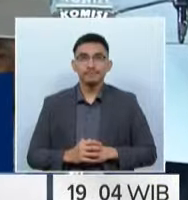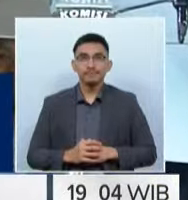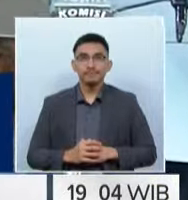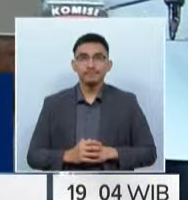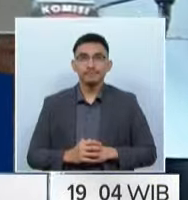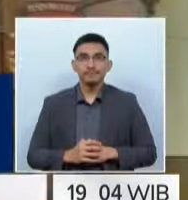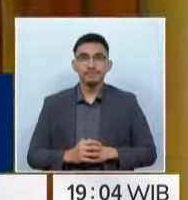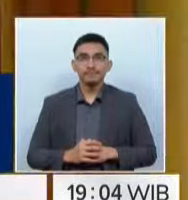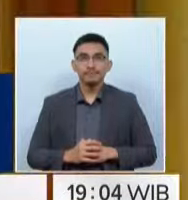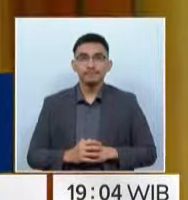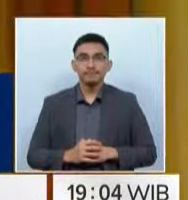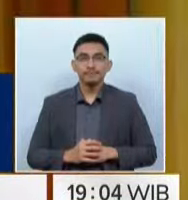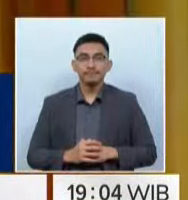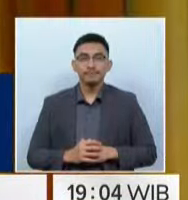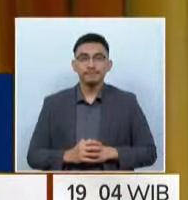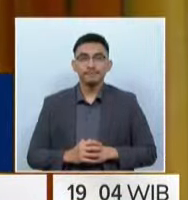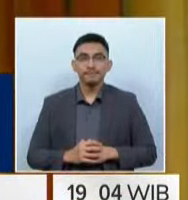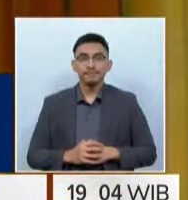disediakan